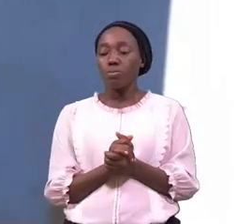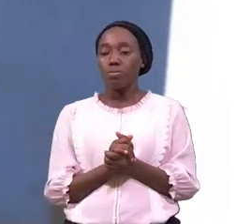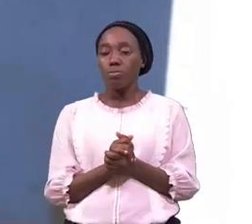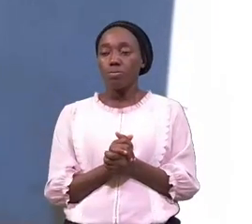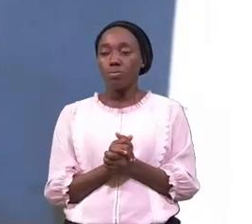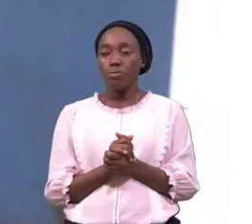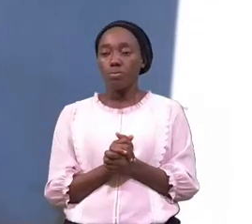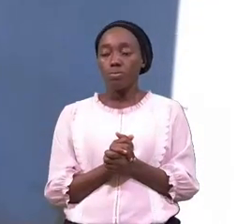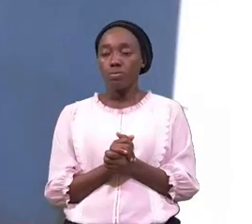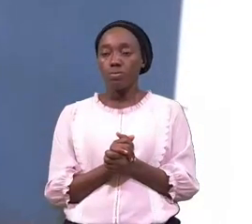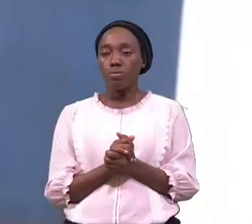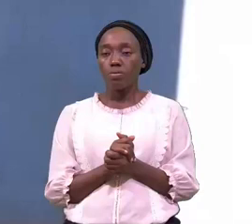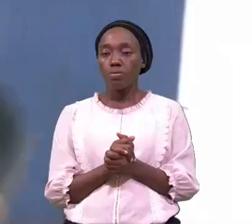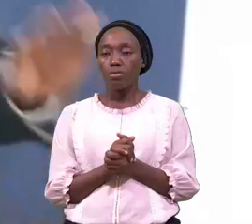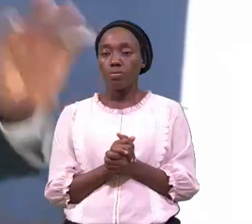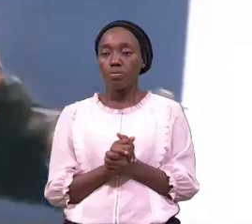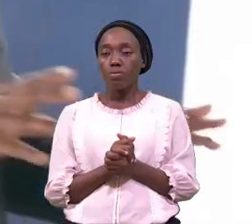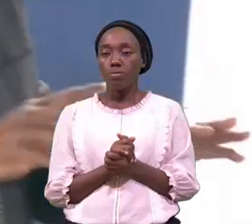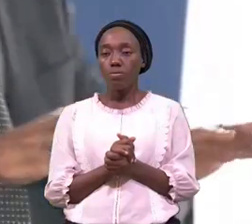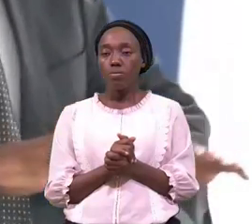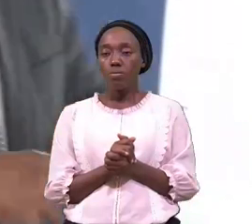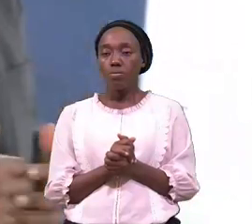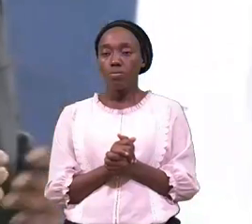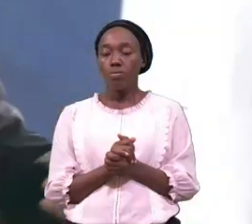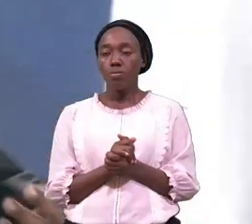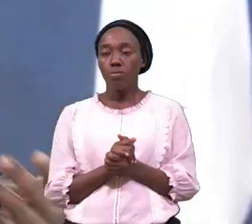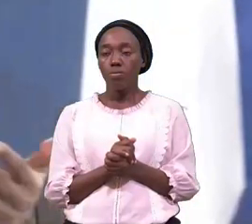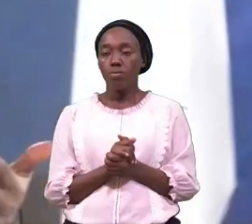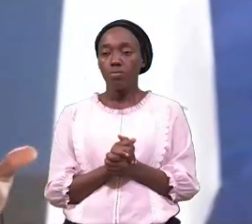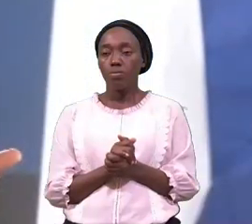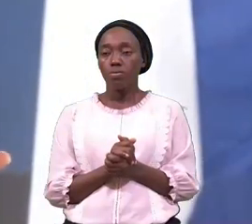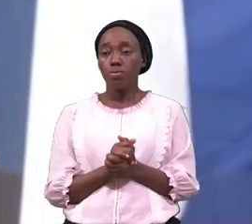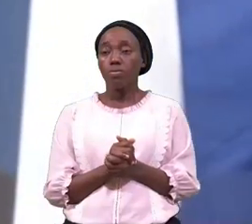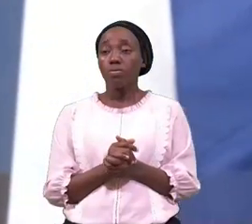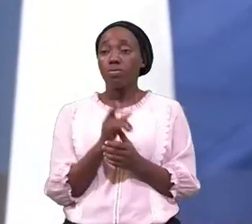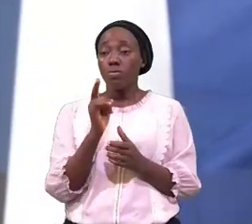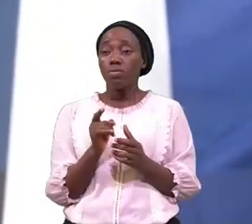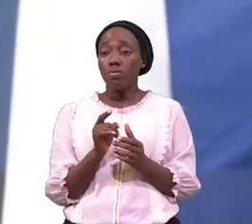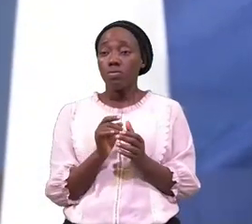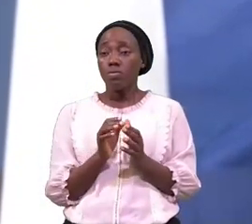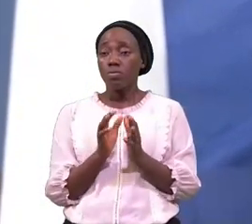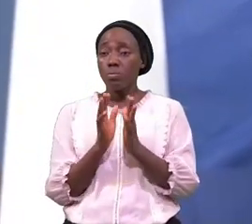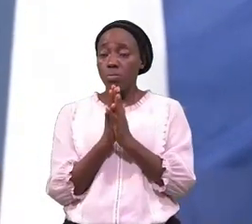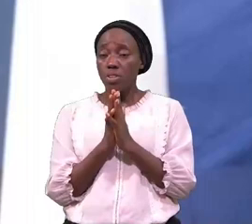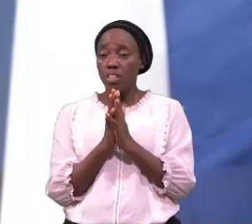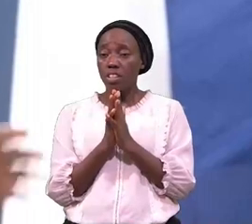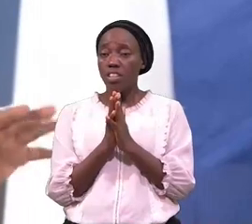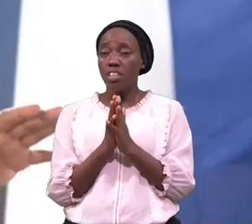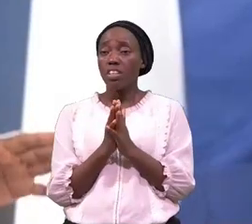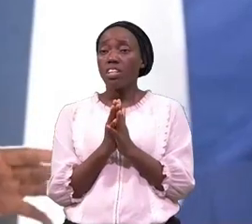que si votre justice ne suit pas celle des scribes et des pharisiens, vous n'entrerez pas dans le royaume de Dieu. Je l'ai prêché, je suis